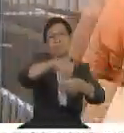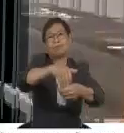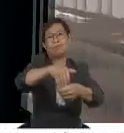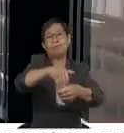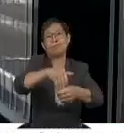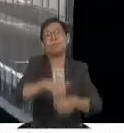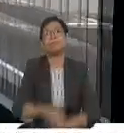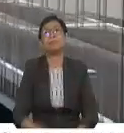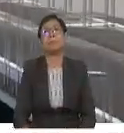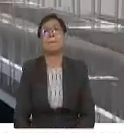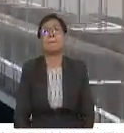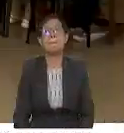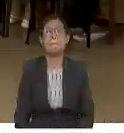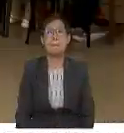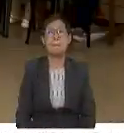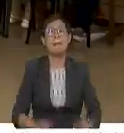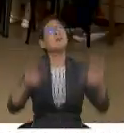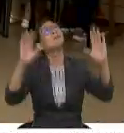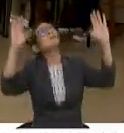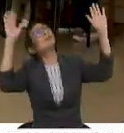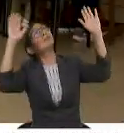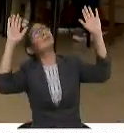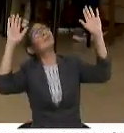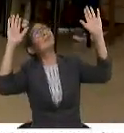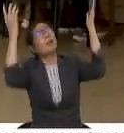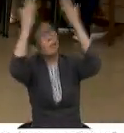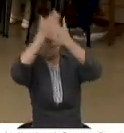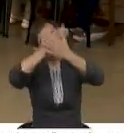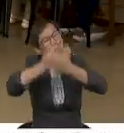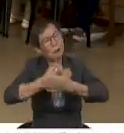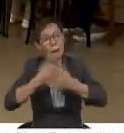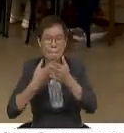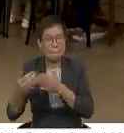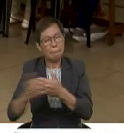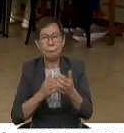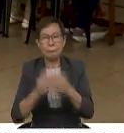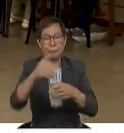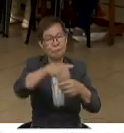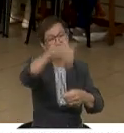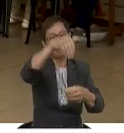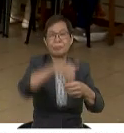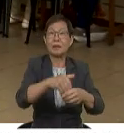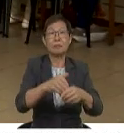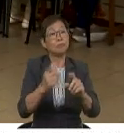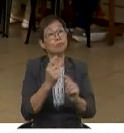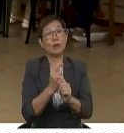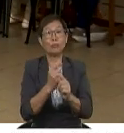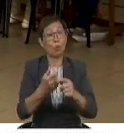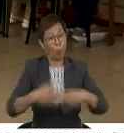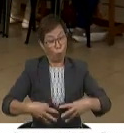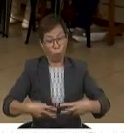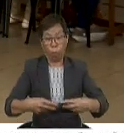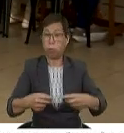sebagai pengundi. Dan cuaca ketika ini agak mendung, namun proses pengundian tetap berjalan dengan